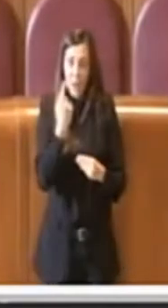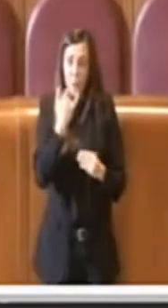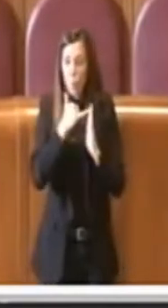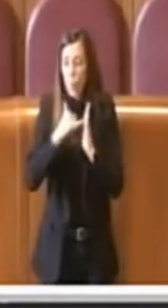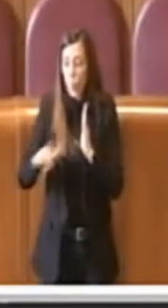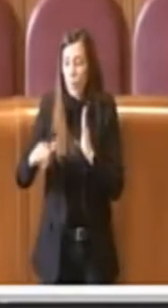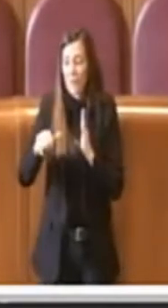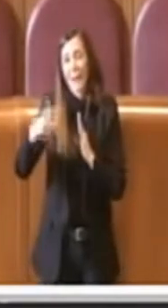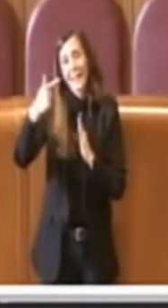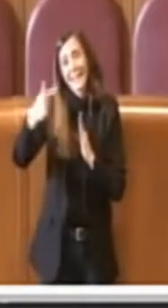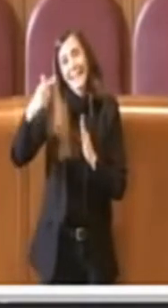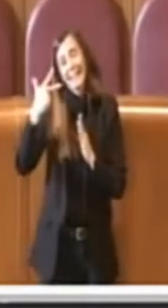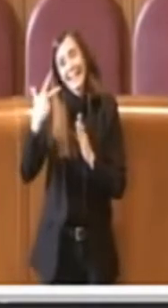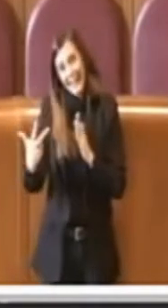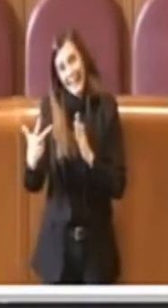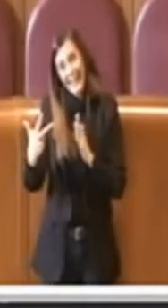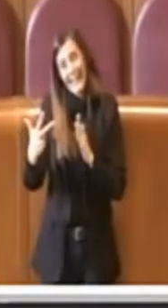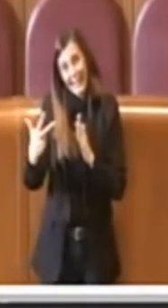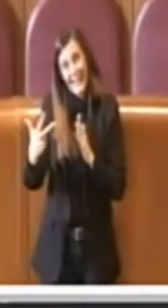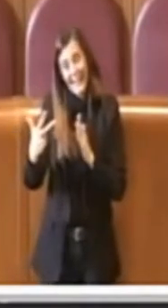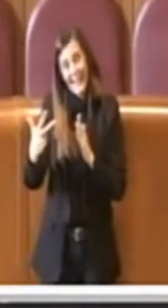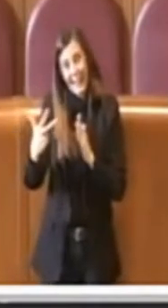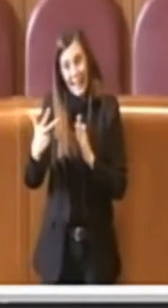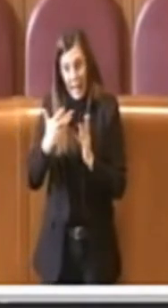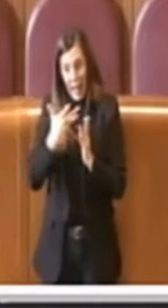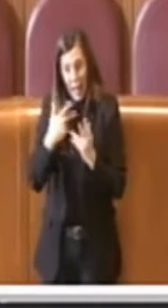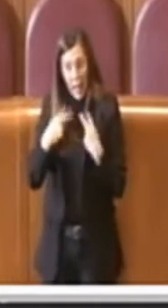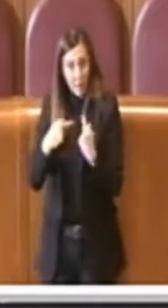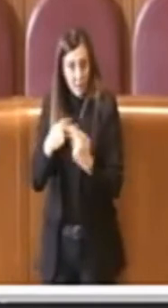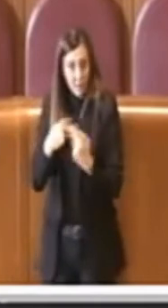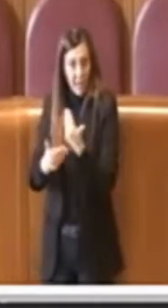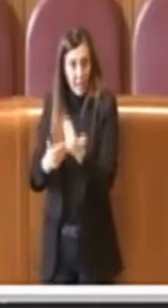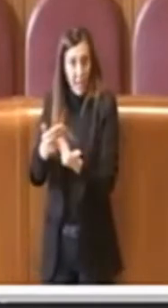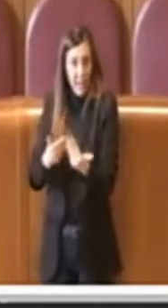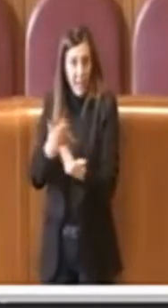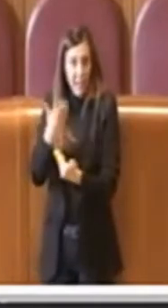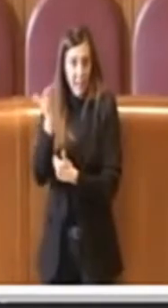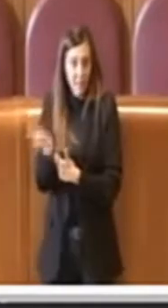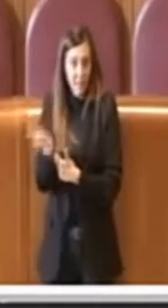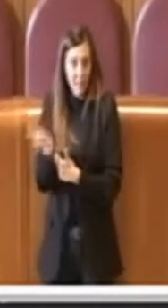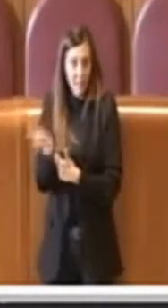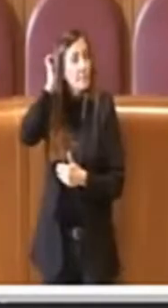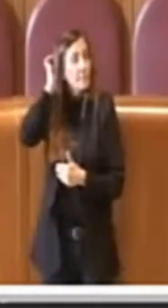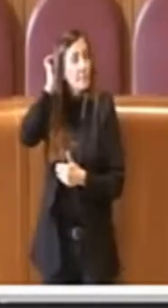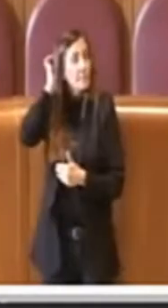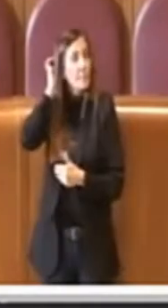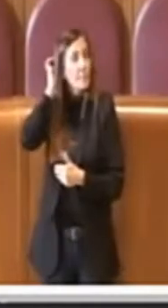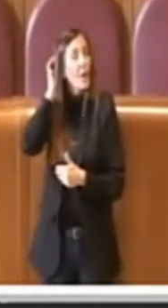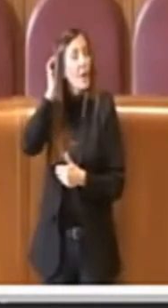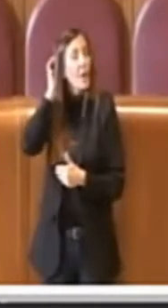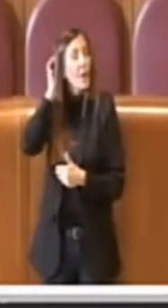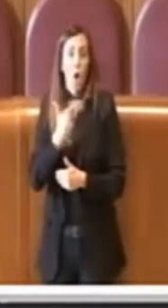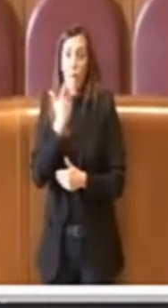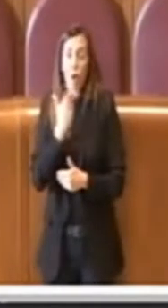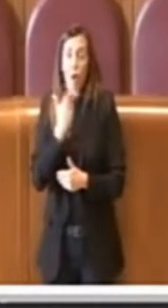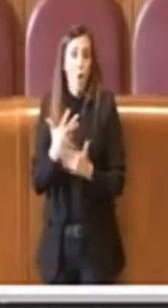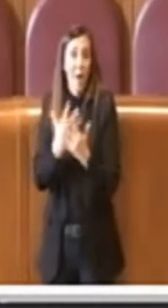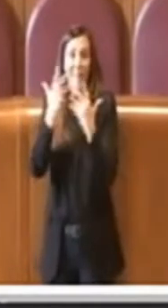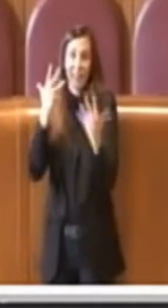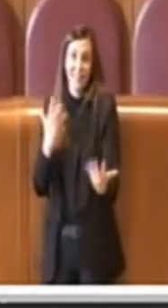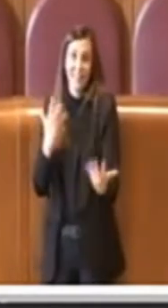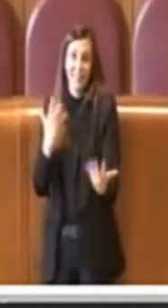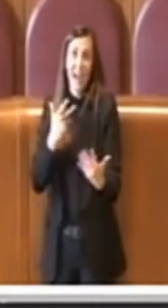la T3, che è in essere, insomma. Però ecco, voglio veramente sottolineare, il mio è quasi